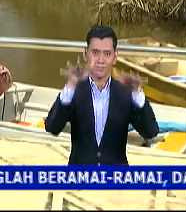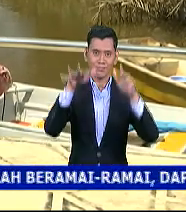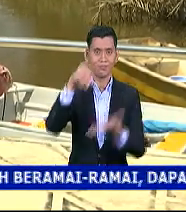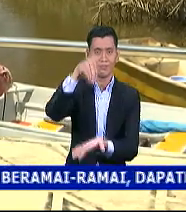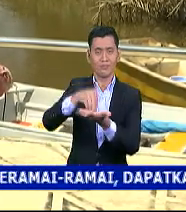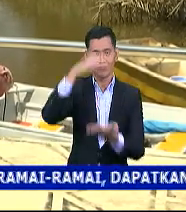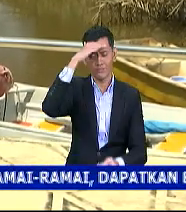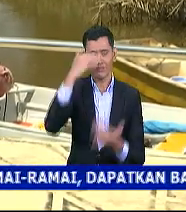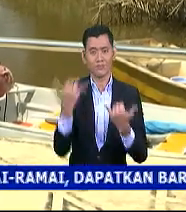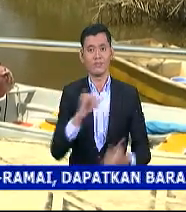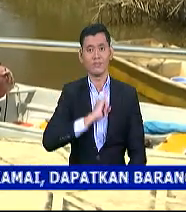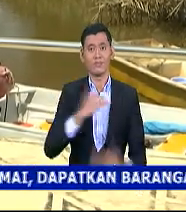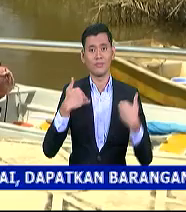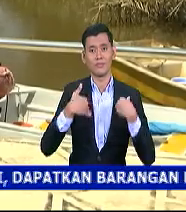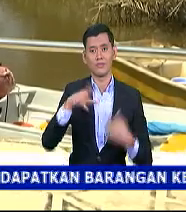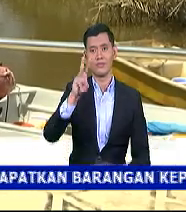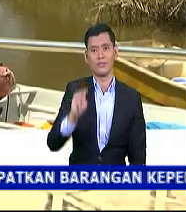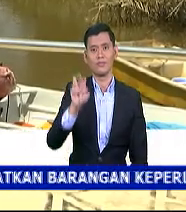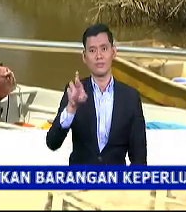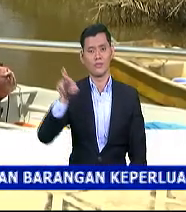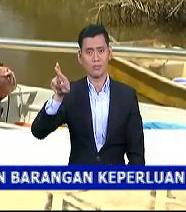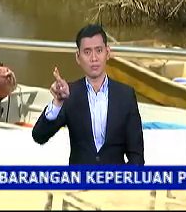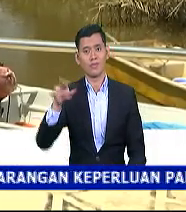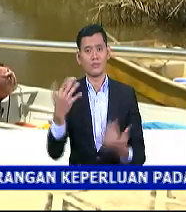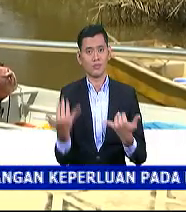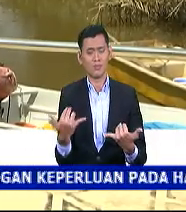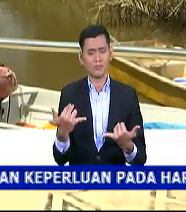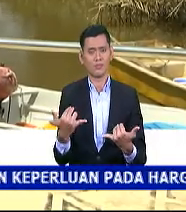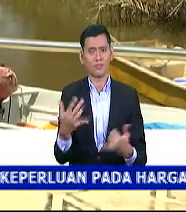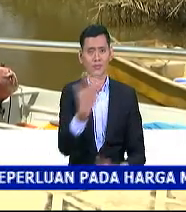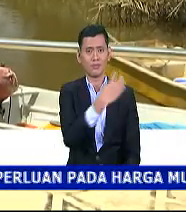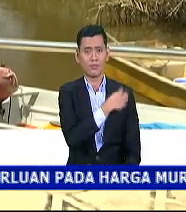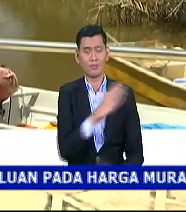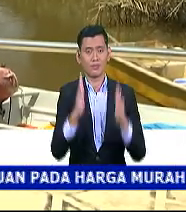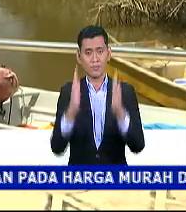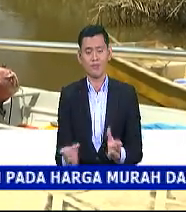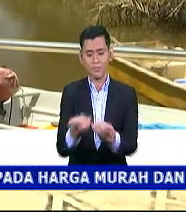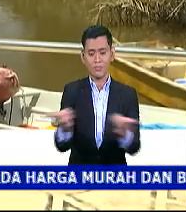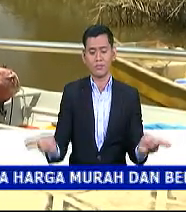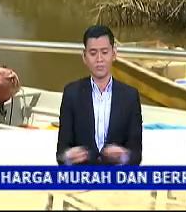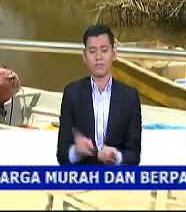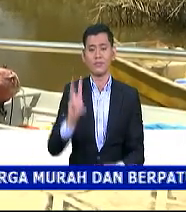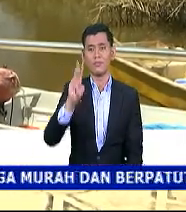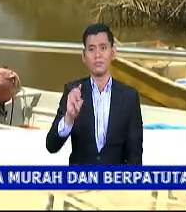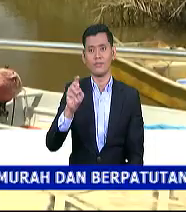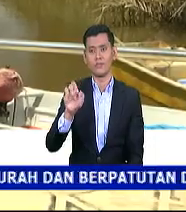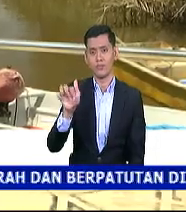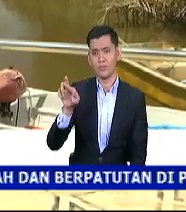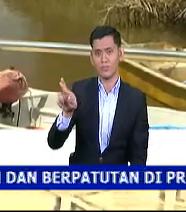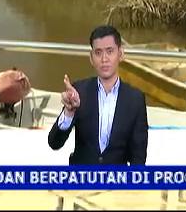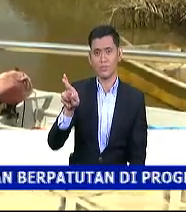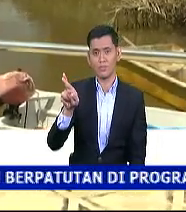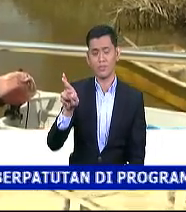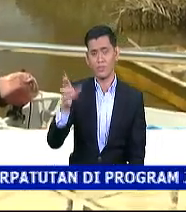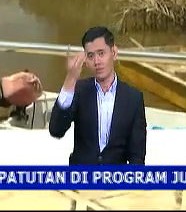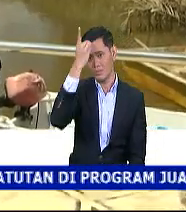di Muar dan bersama saya ketika ini iaitu pegawai daerah Muar, Tuan Haji Mustafa Kamal,